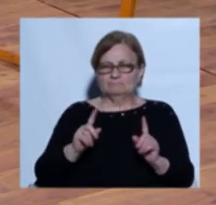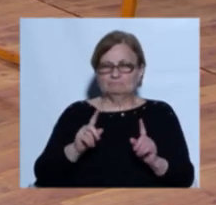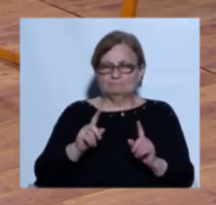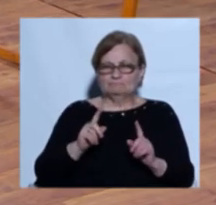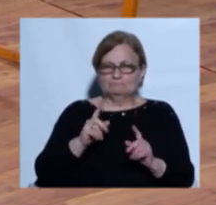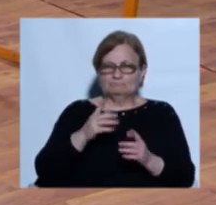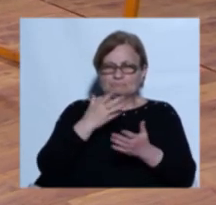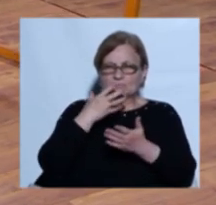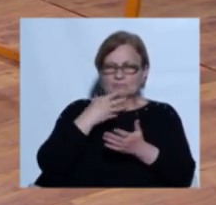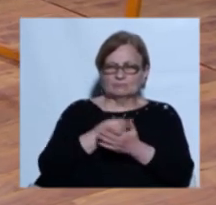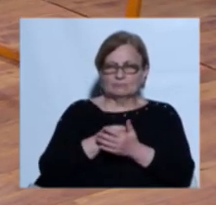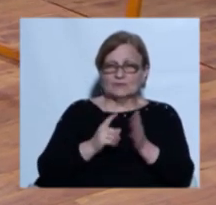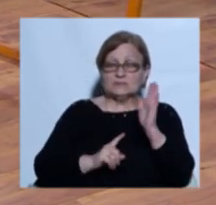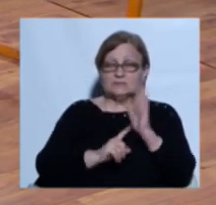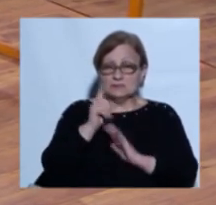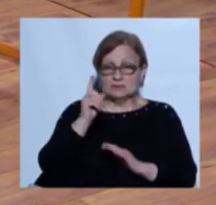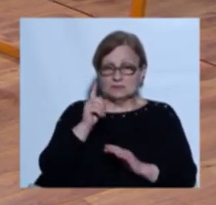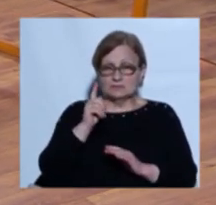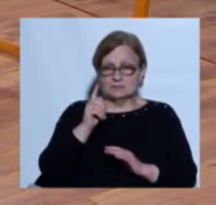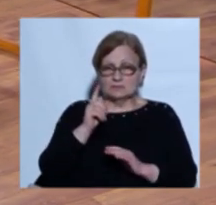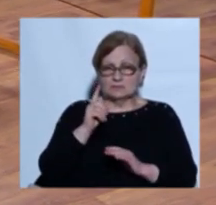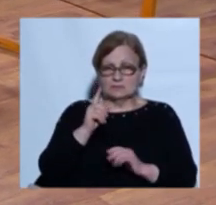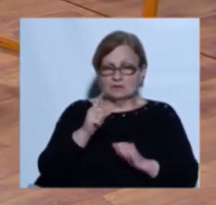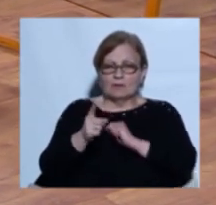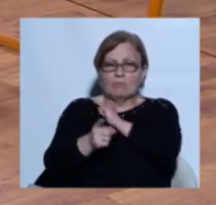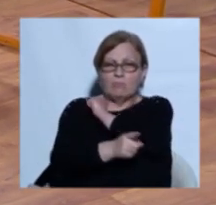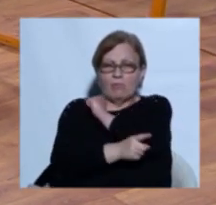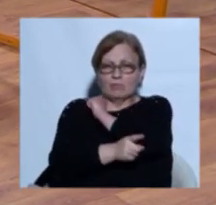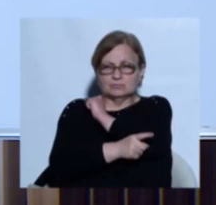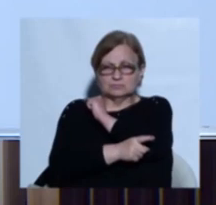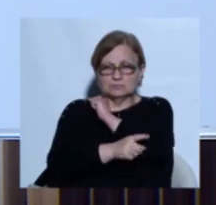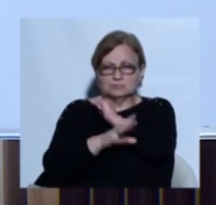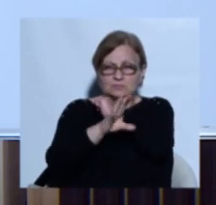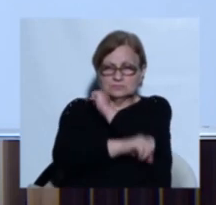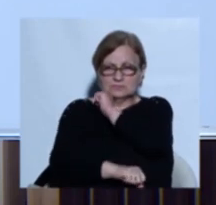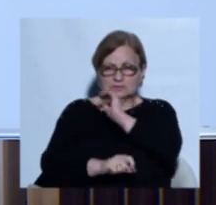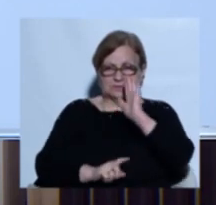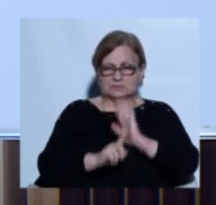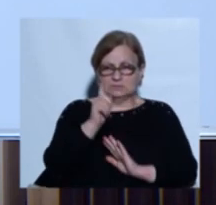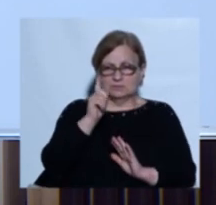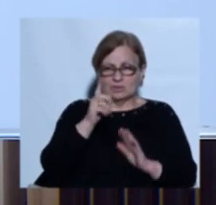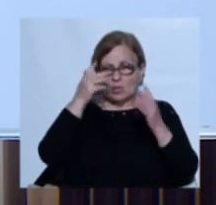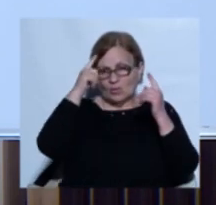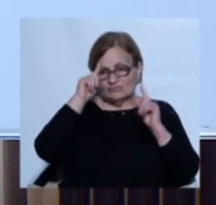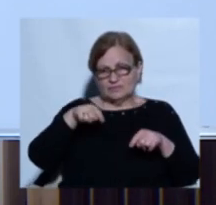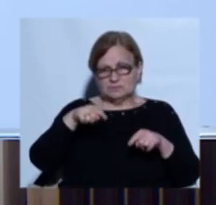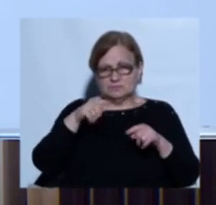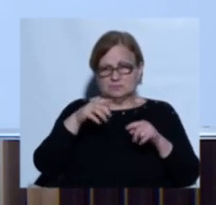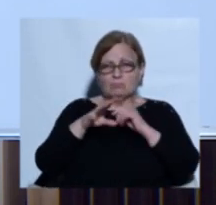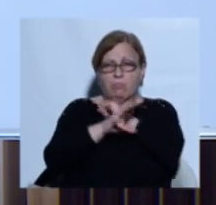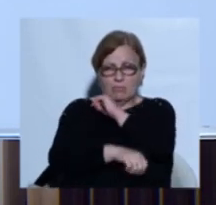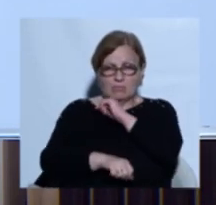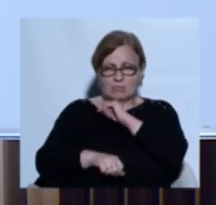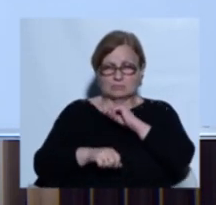კი, ნაწარმოები იწყება ფინალური სცენით, ანუ დასასრული ვიცით უკვე დასაწყისშივე